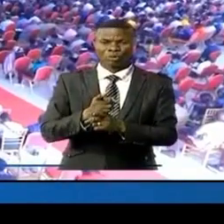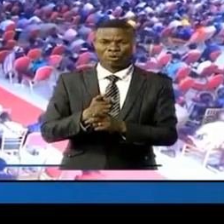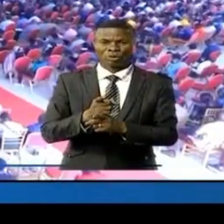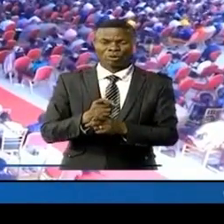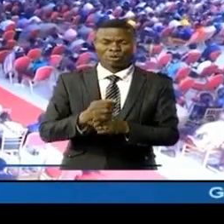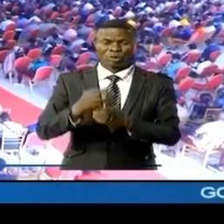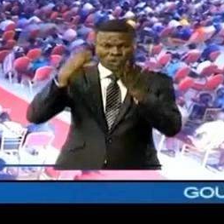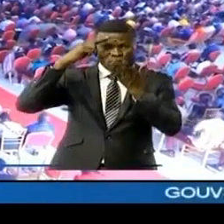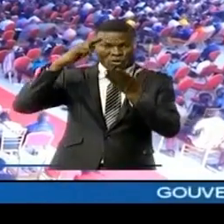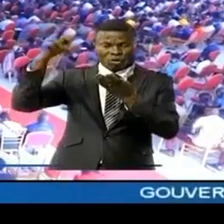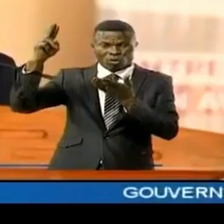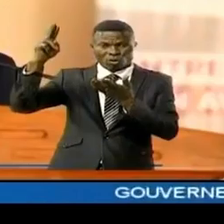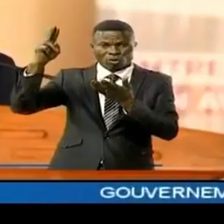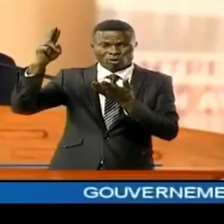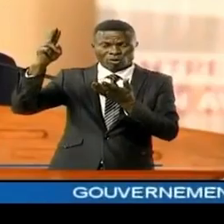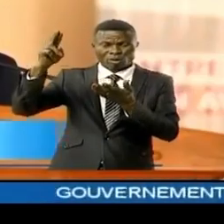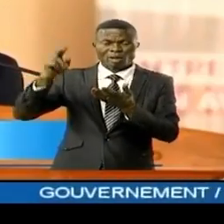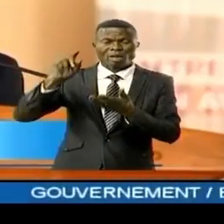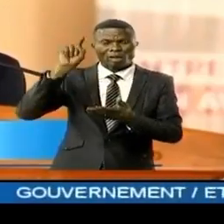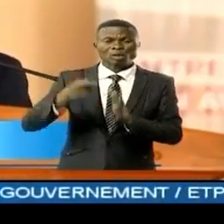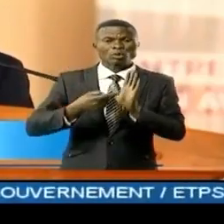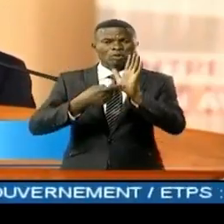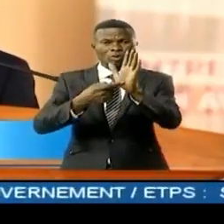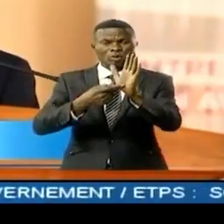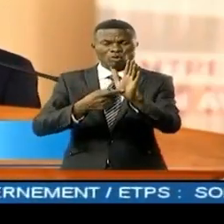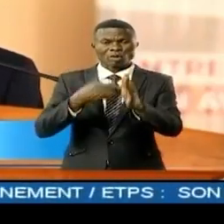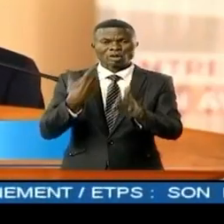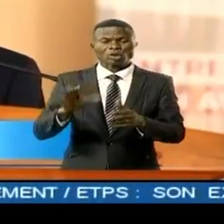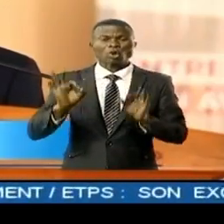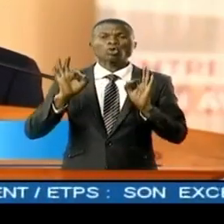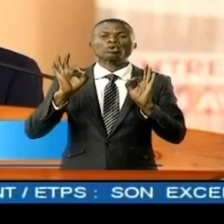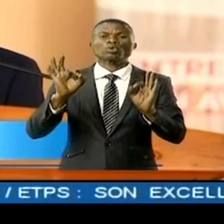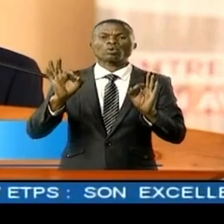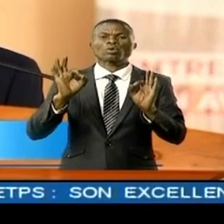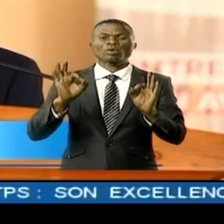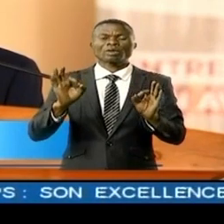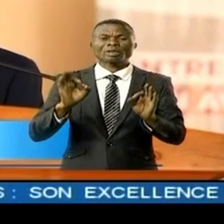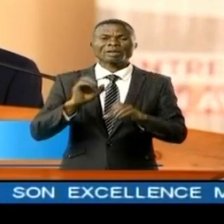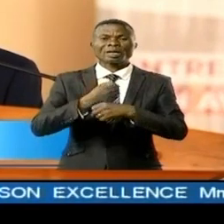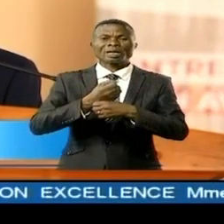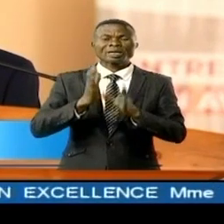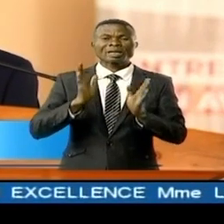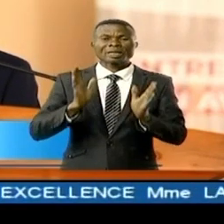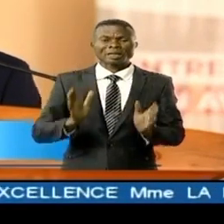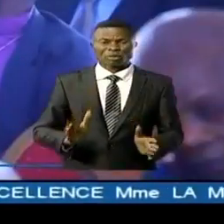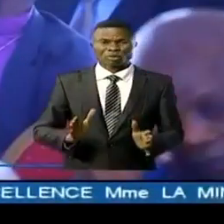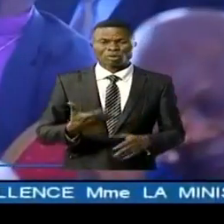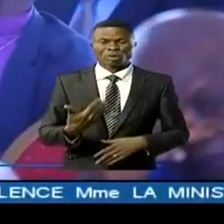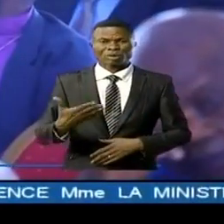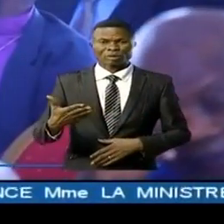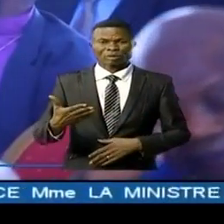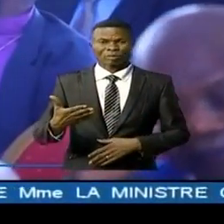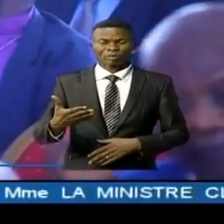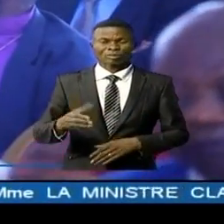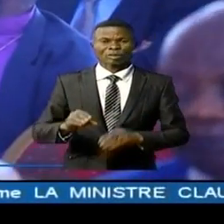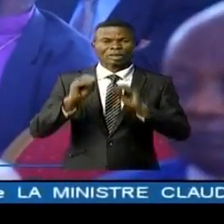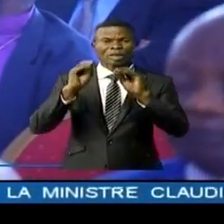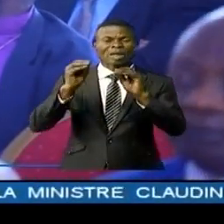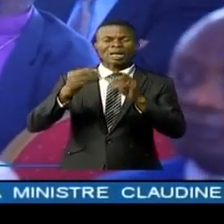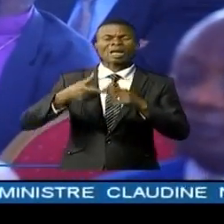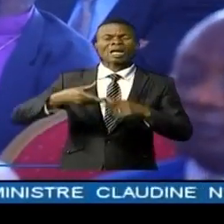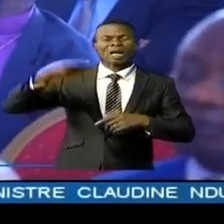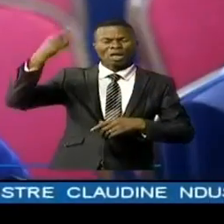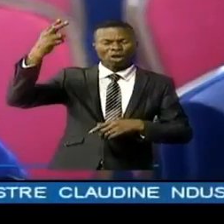l'université doit se montrer innovatrice créative distancié autant que